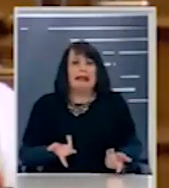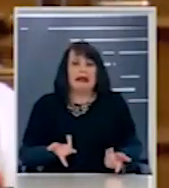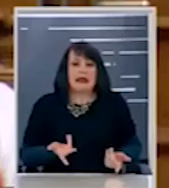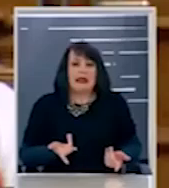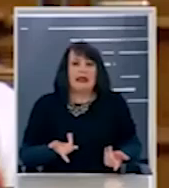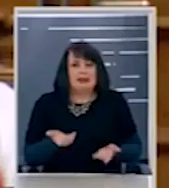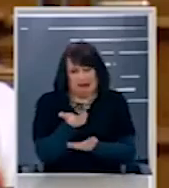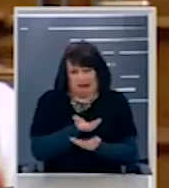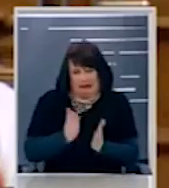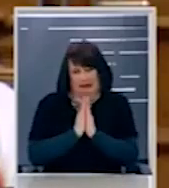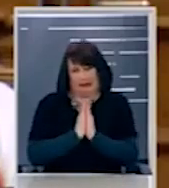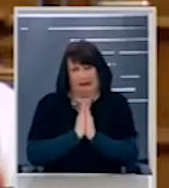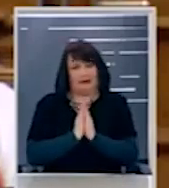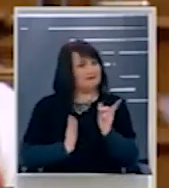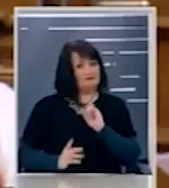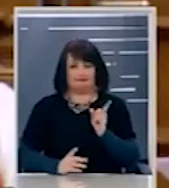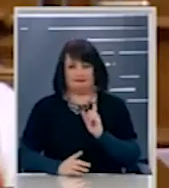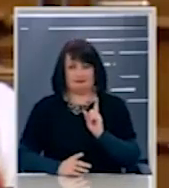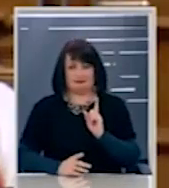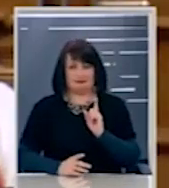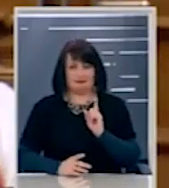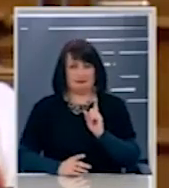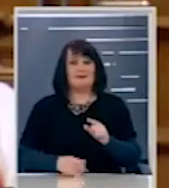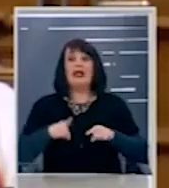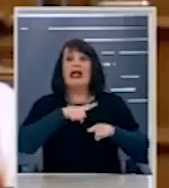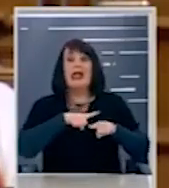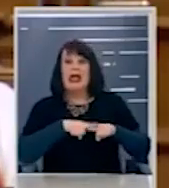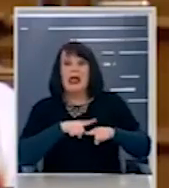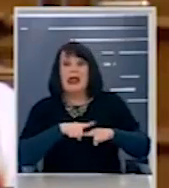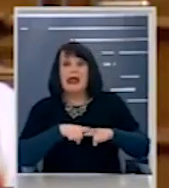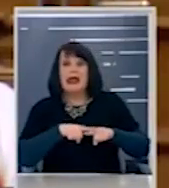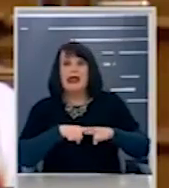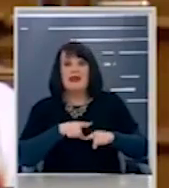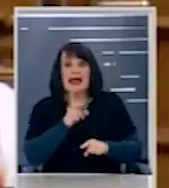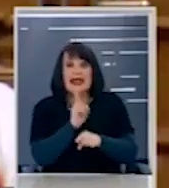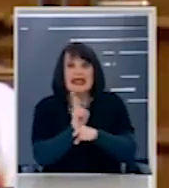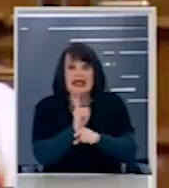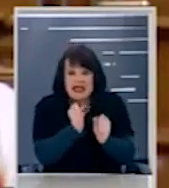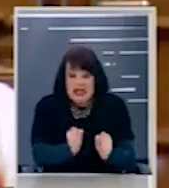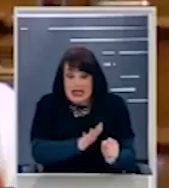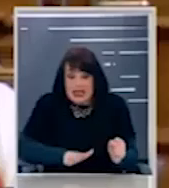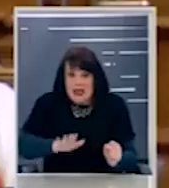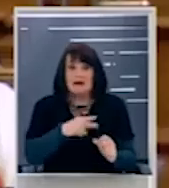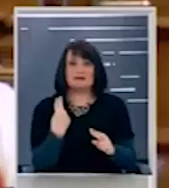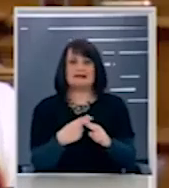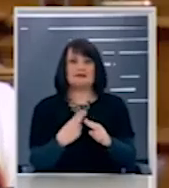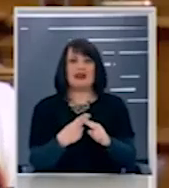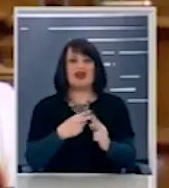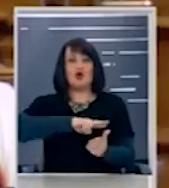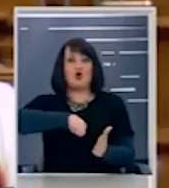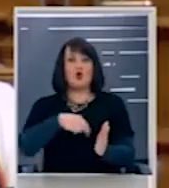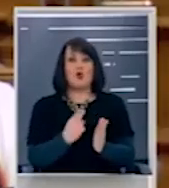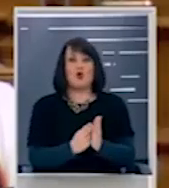εμείς το 2015, και έγινε μια χώρα η οποία παίζει σημαντικό γεωπολιτικό ρόλο, ακολουθεί